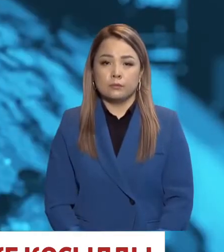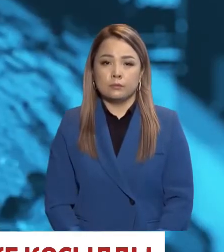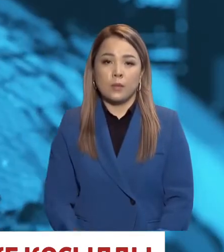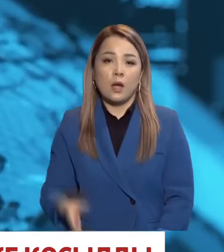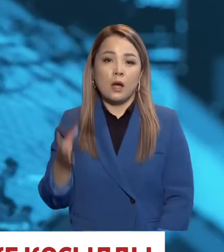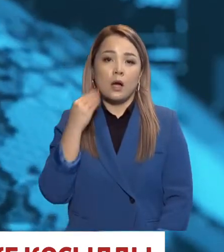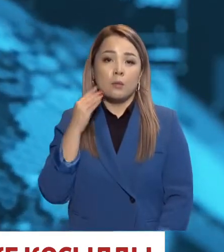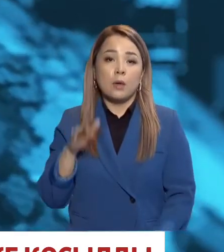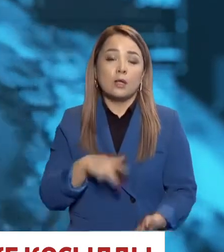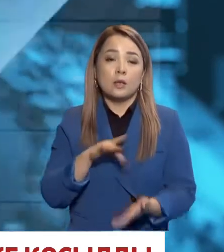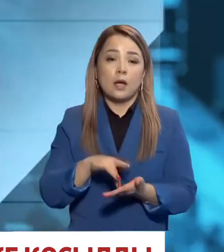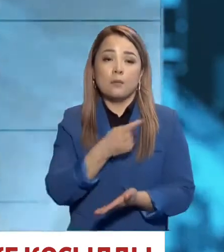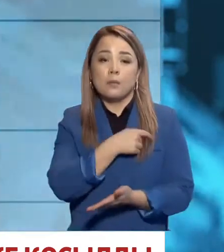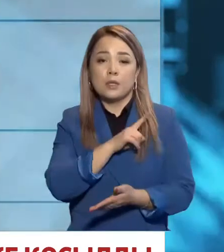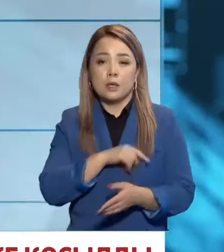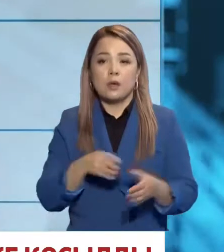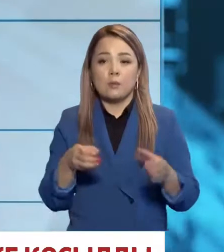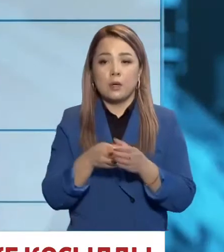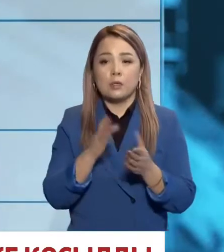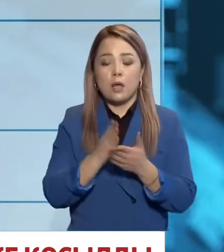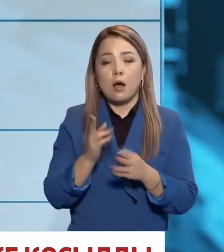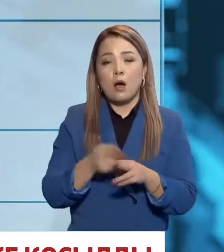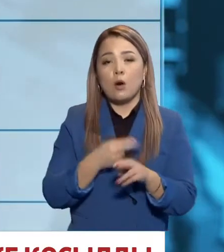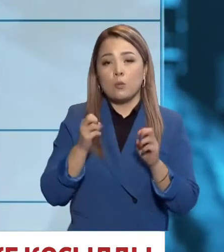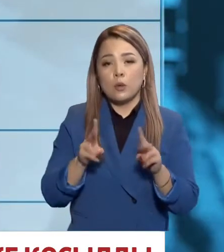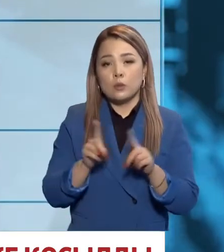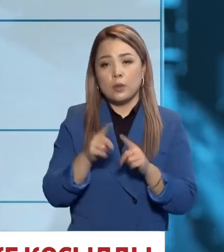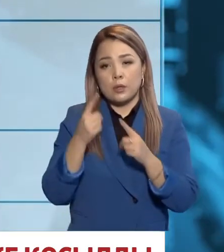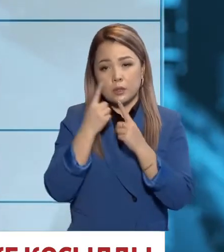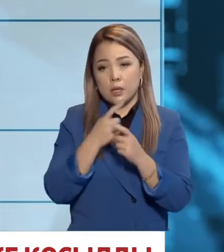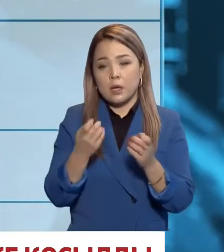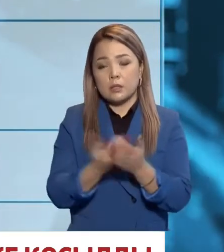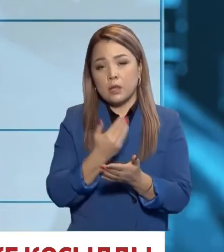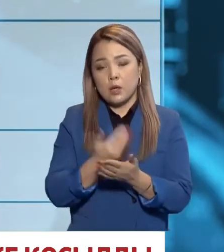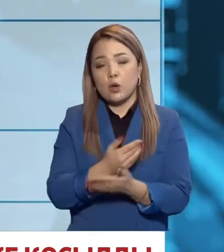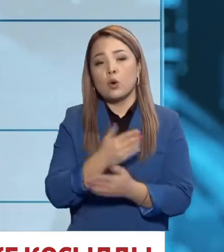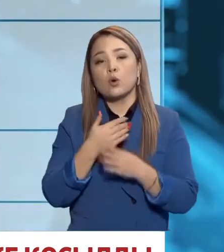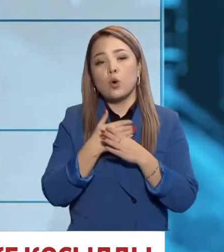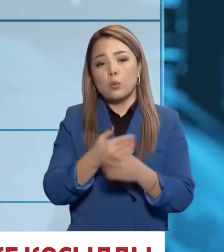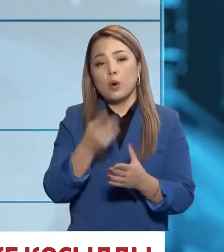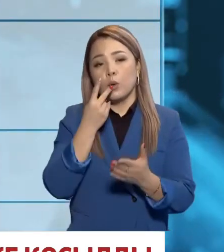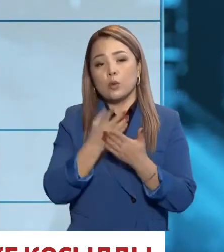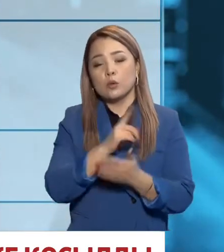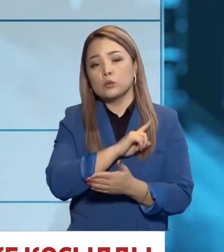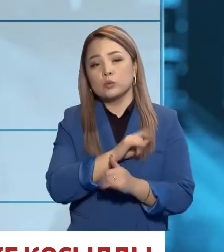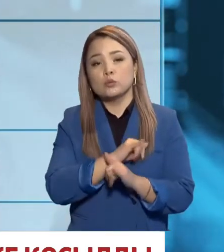Ал Алматы қаласында медициналық персоналдық қауіпсіздігін ескере отырып, көмек күшейтілген режимде